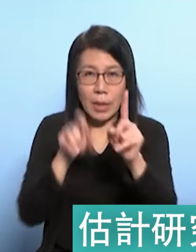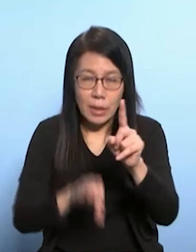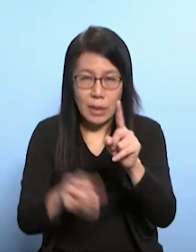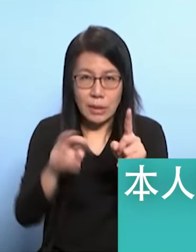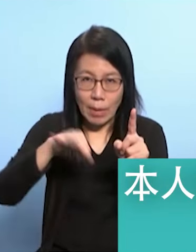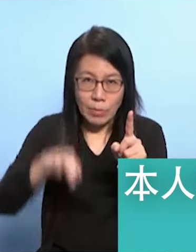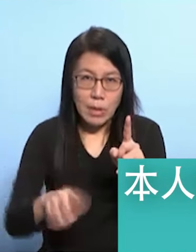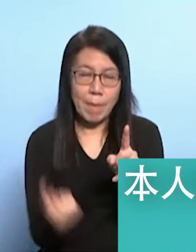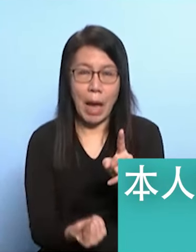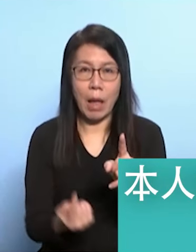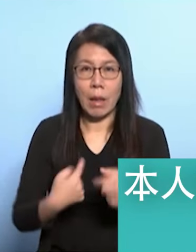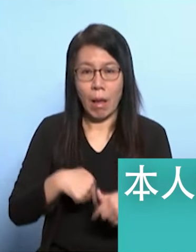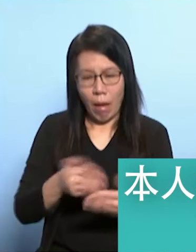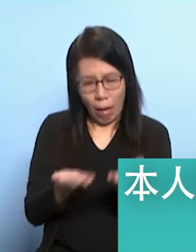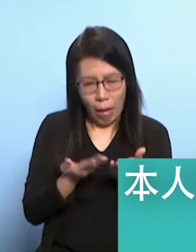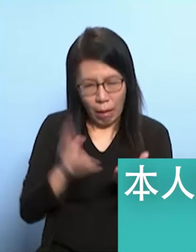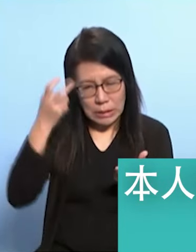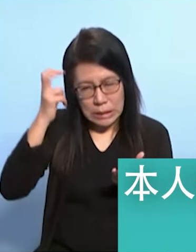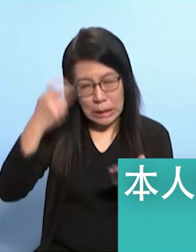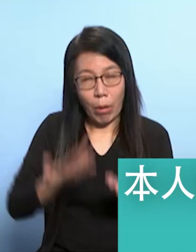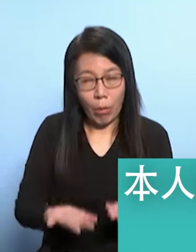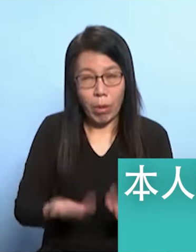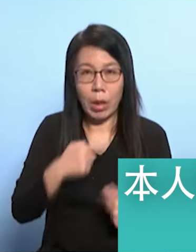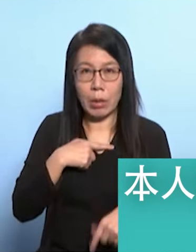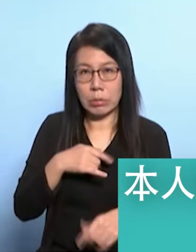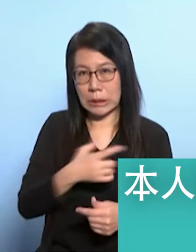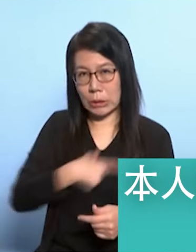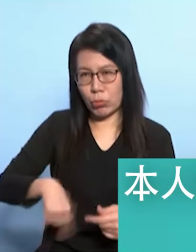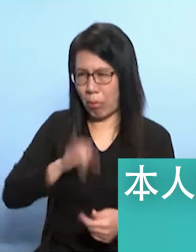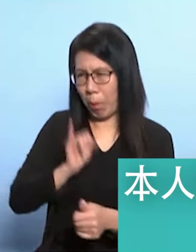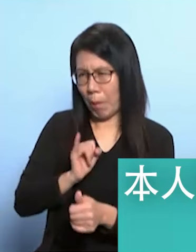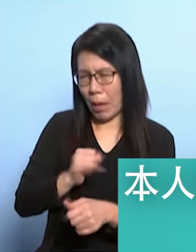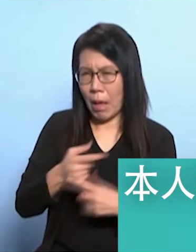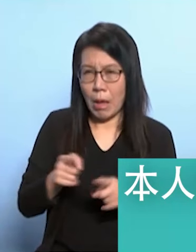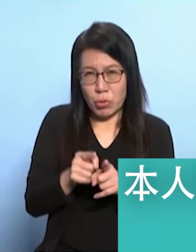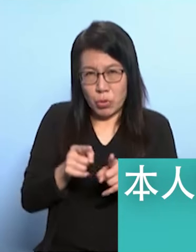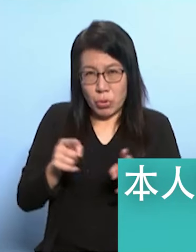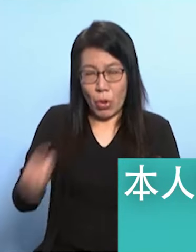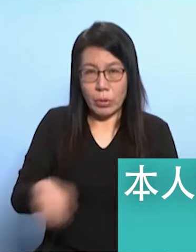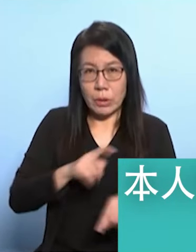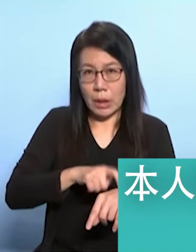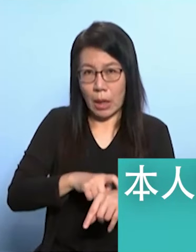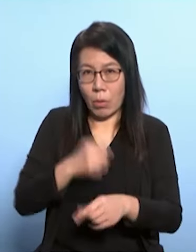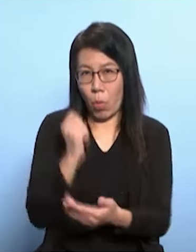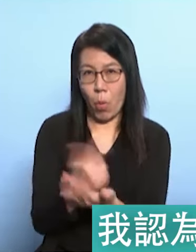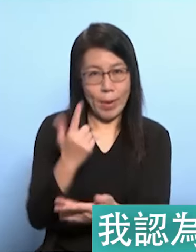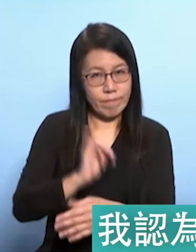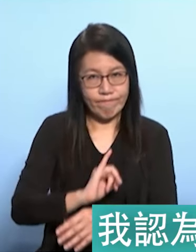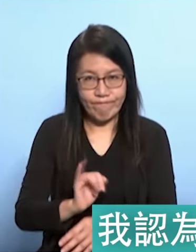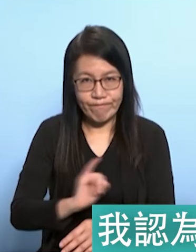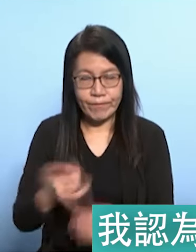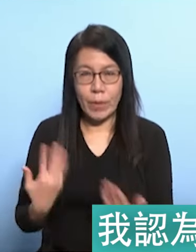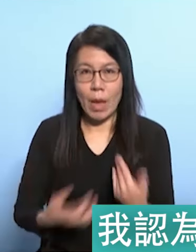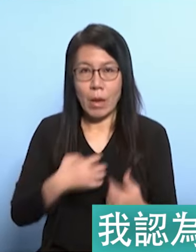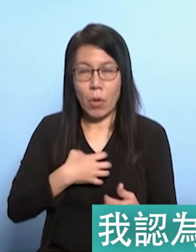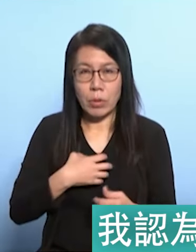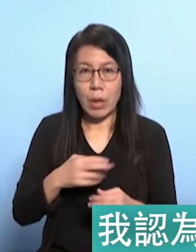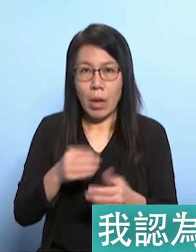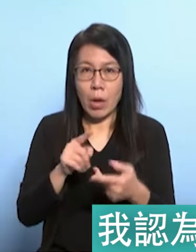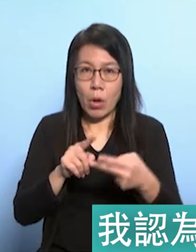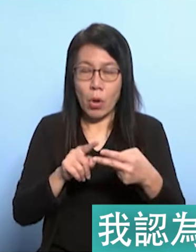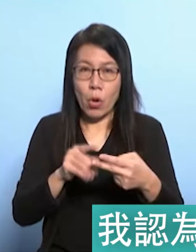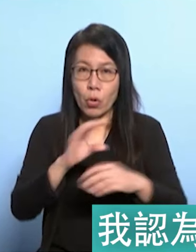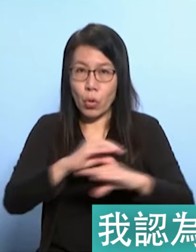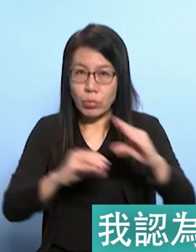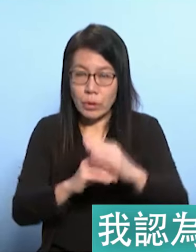11億3000萬元。本人和不少的議員都批評用時過長和費用過高。我認為工程顧問